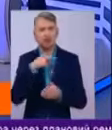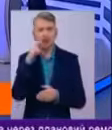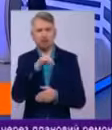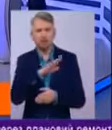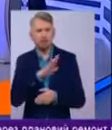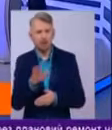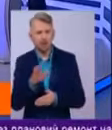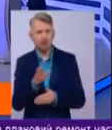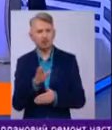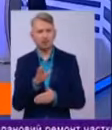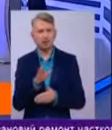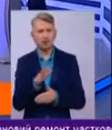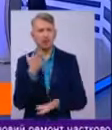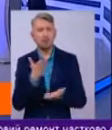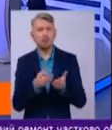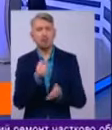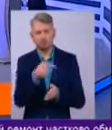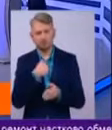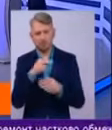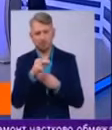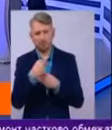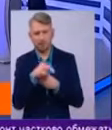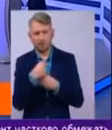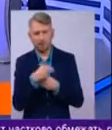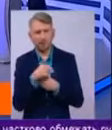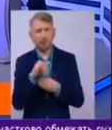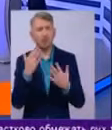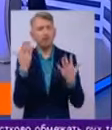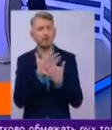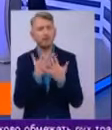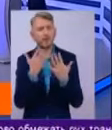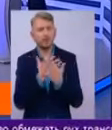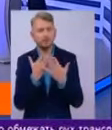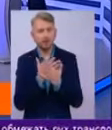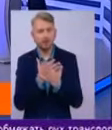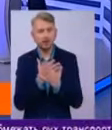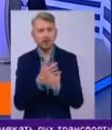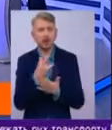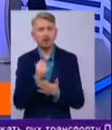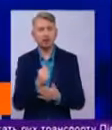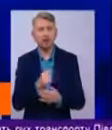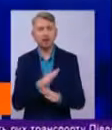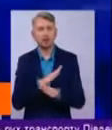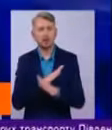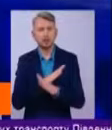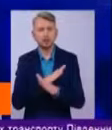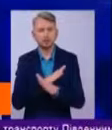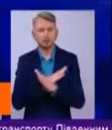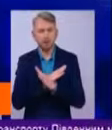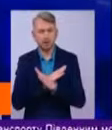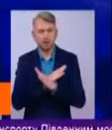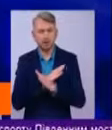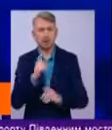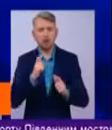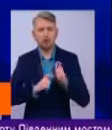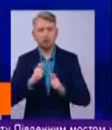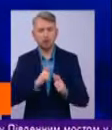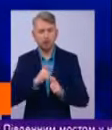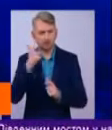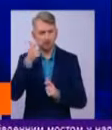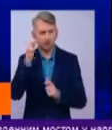помиляюся, може колега мене поправить, у фільмі на смерть, значить, студентів і